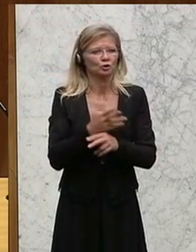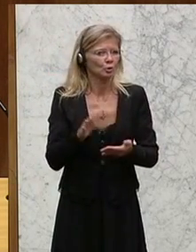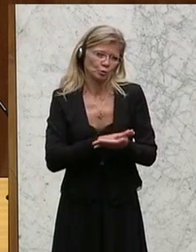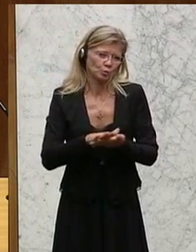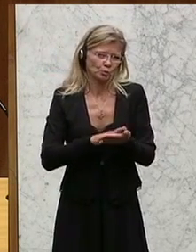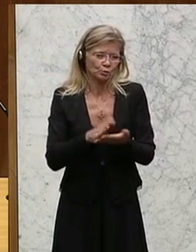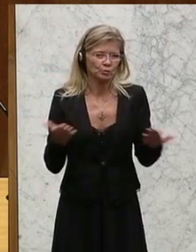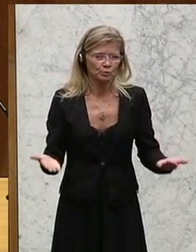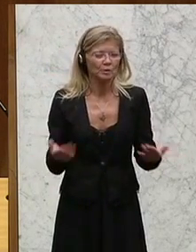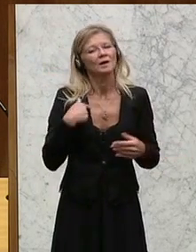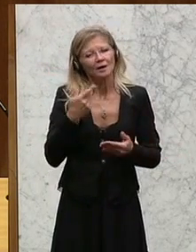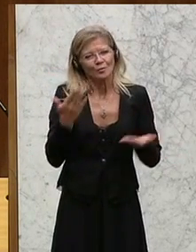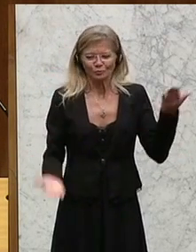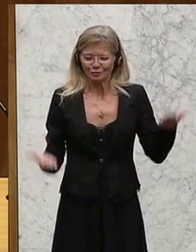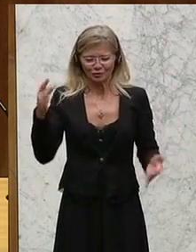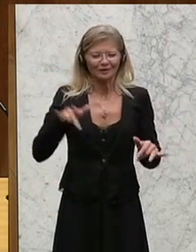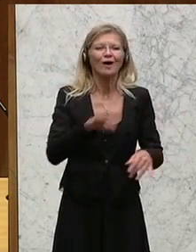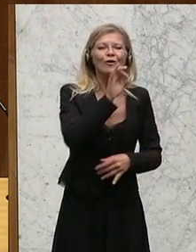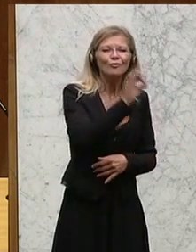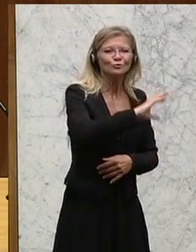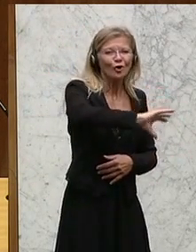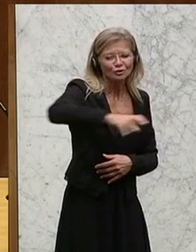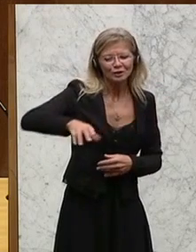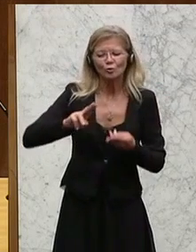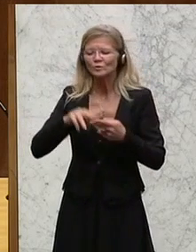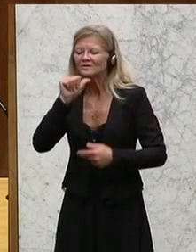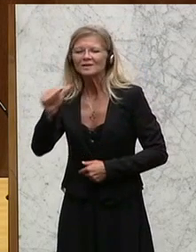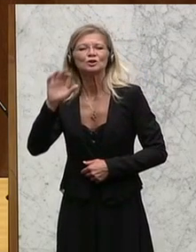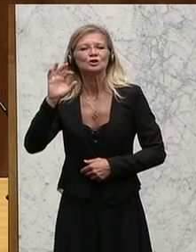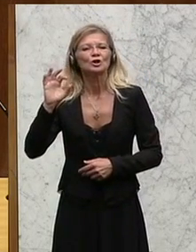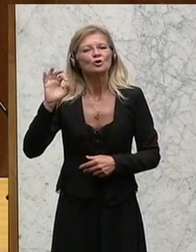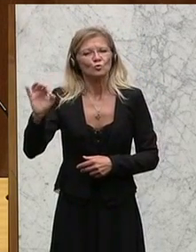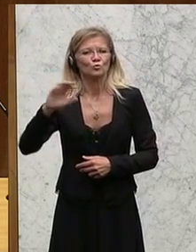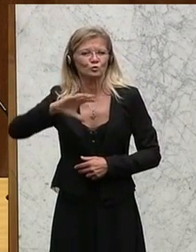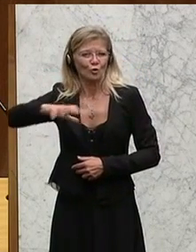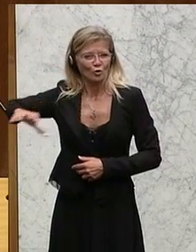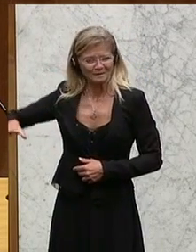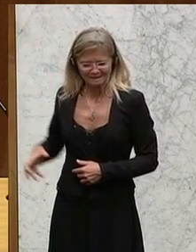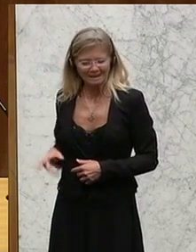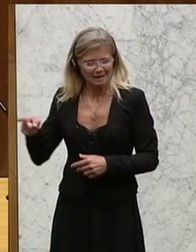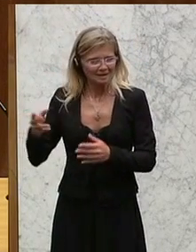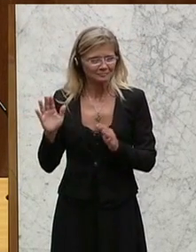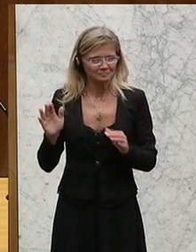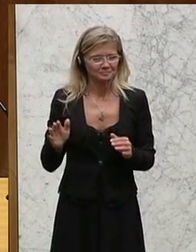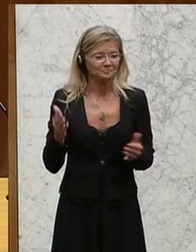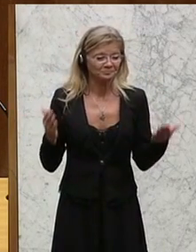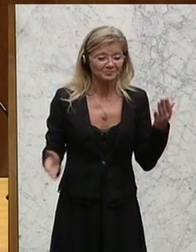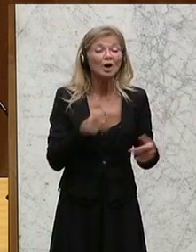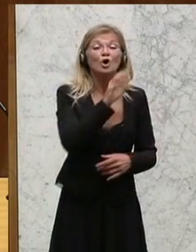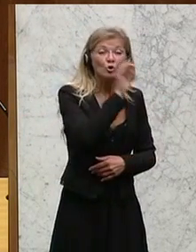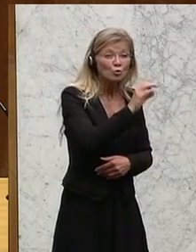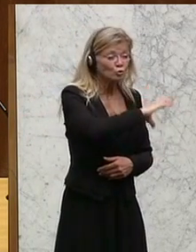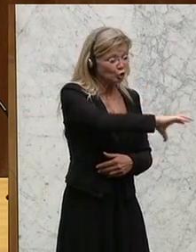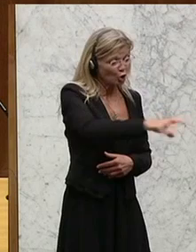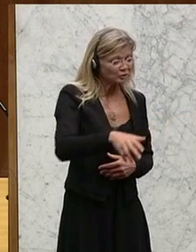sozusagen guten Konzernen und nicht guten Konzernen. Die guten Konzerne aus unserer Sicht sind jene, die ihre Headquarters